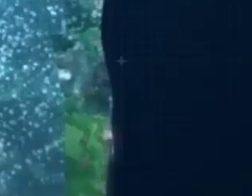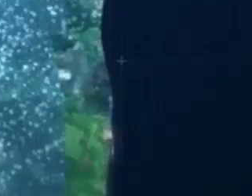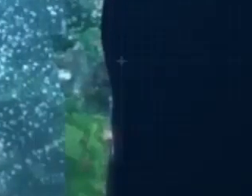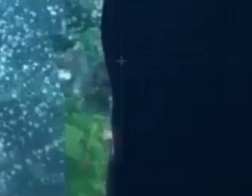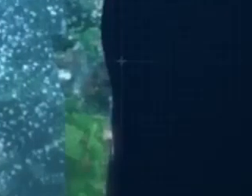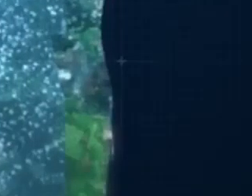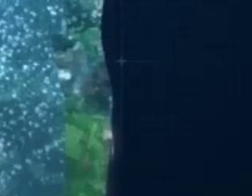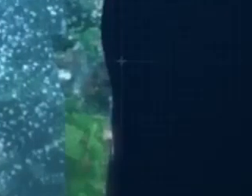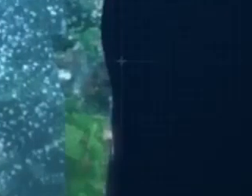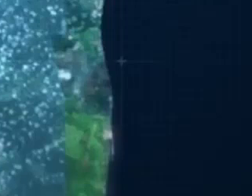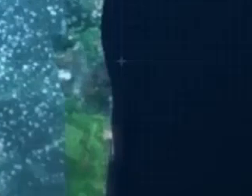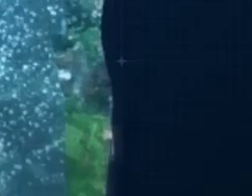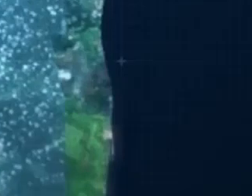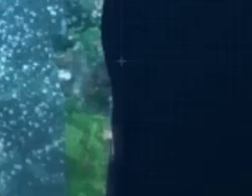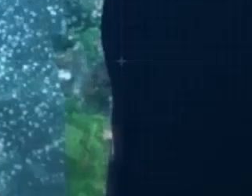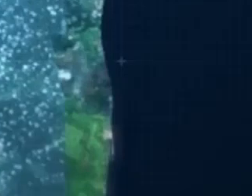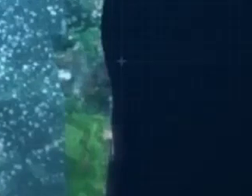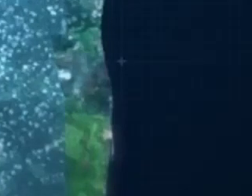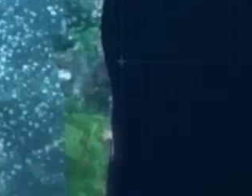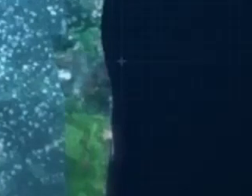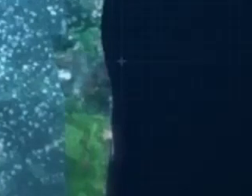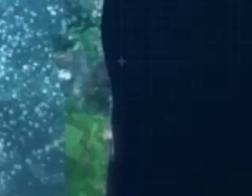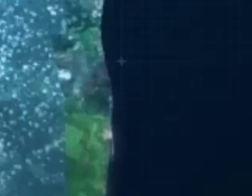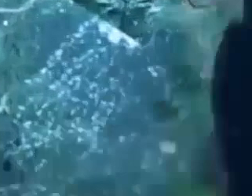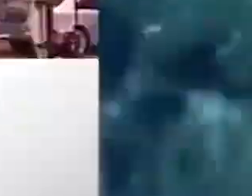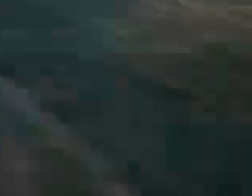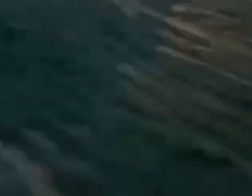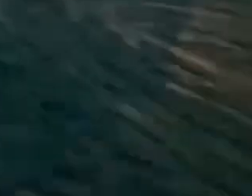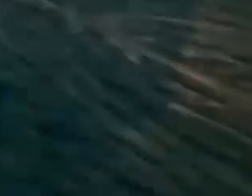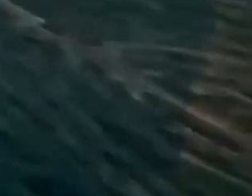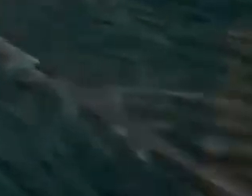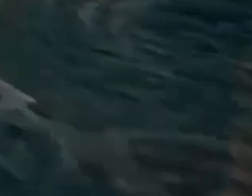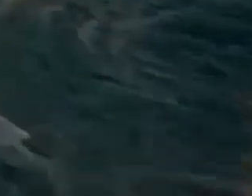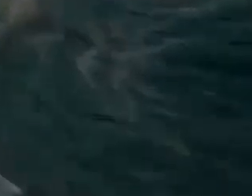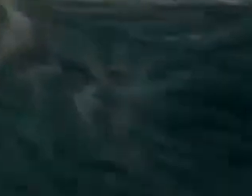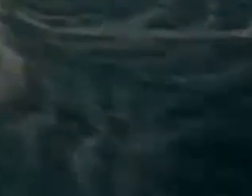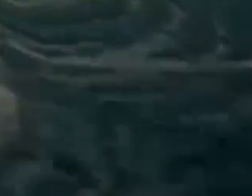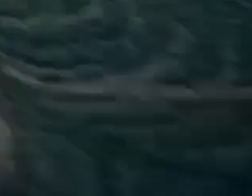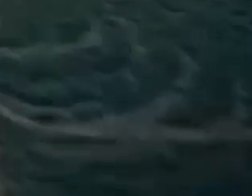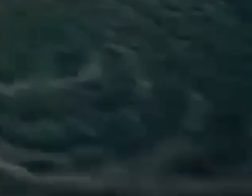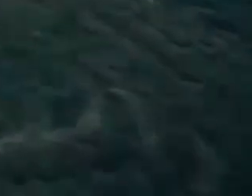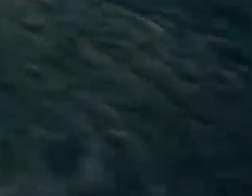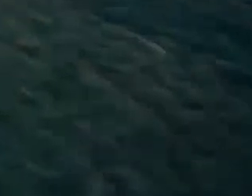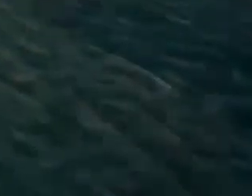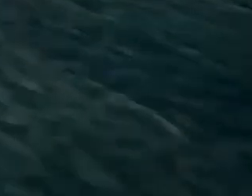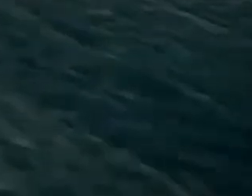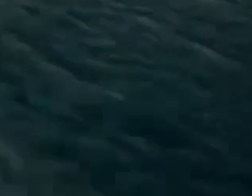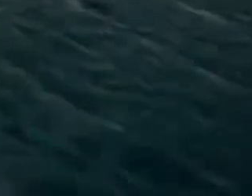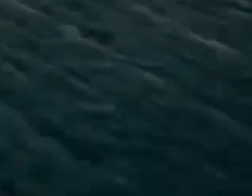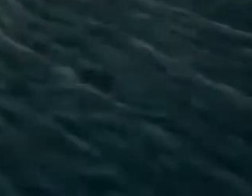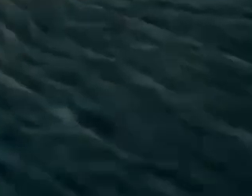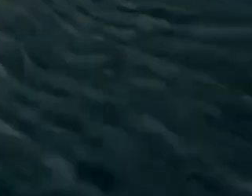23.96% berbanding jadual sebanyak 25%, iaitu sedikit lewat daripada jadual, iaitu sebanyak